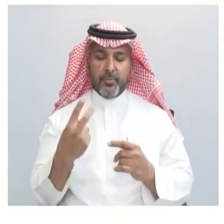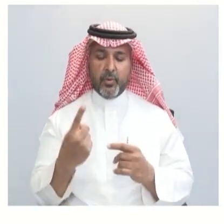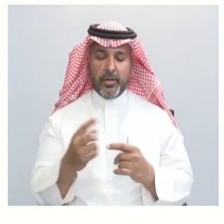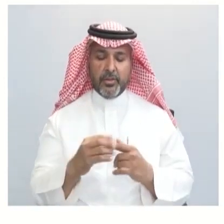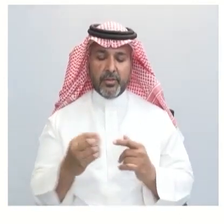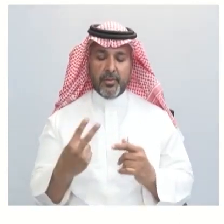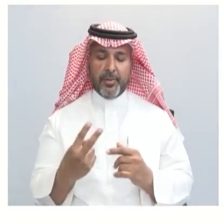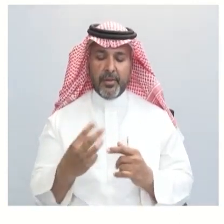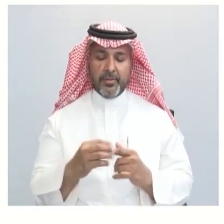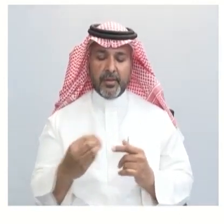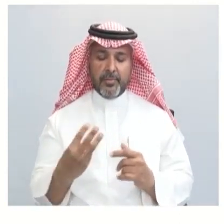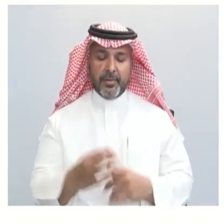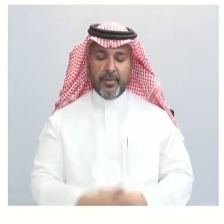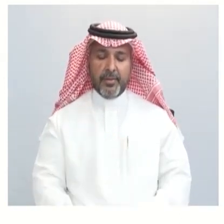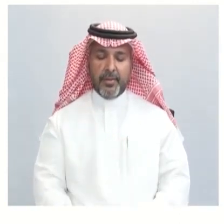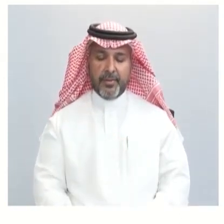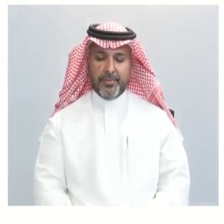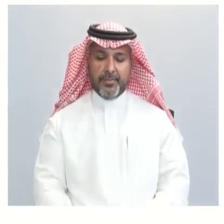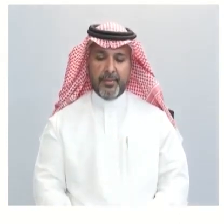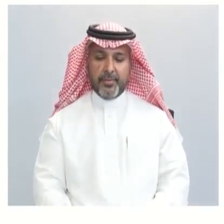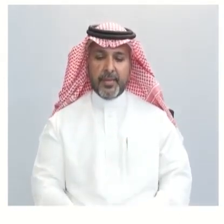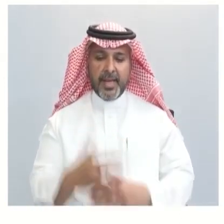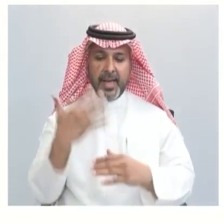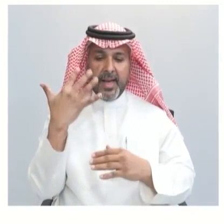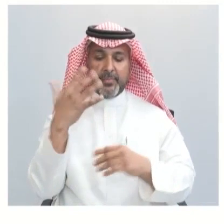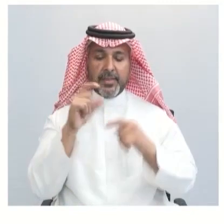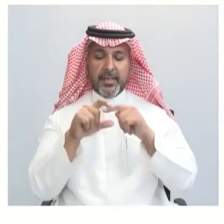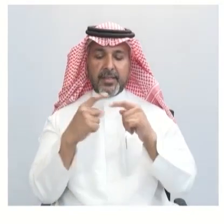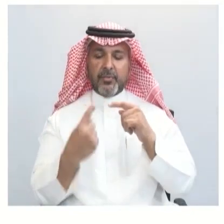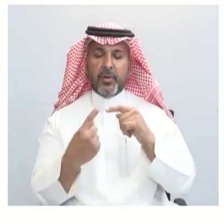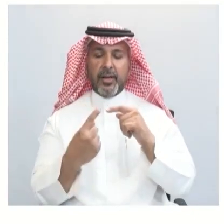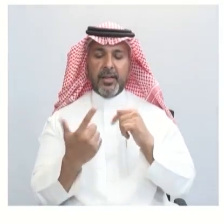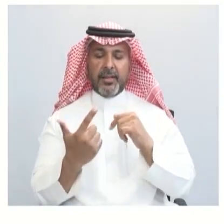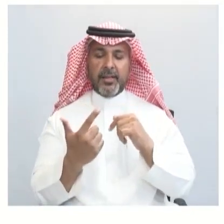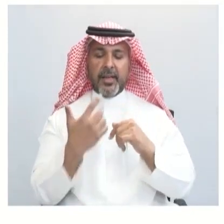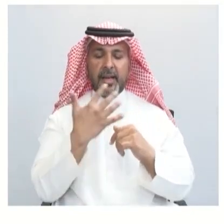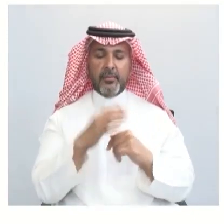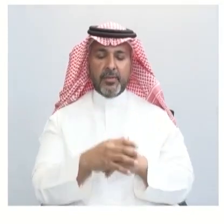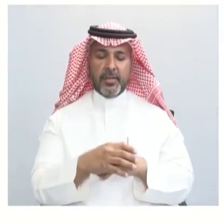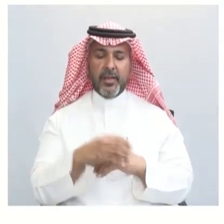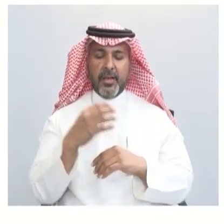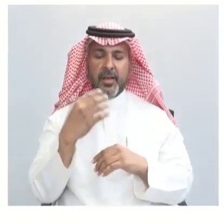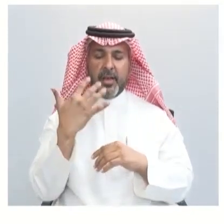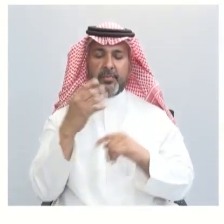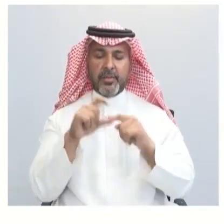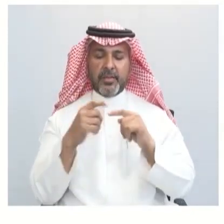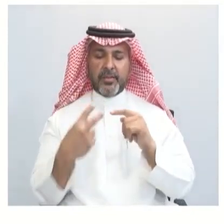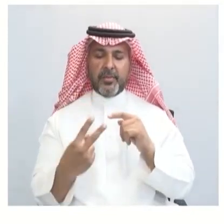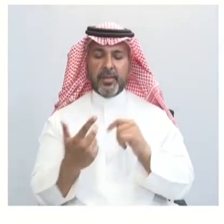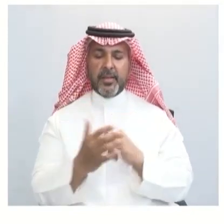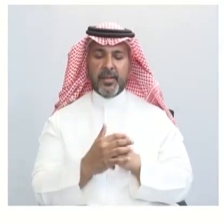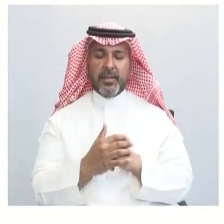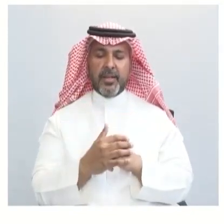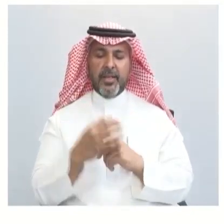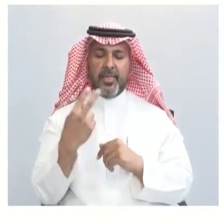ا وسالب 3 عندنا 5 تقسيم 1 راح يعطيني 5 5 تقسيم 2 راح يكون 2 ونصف عندنا